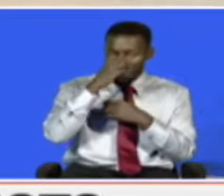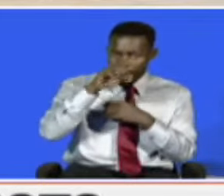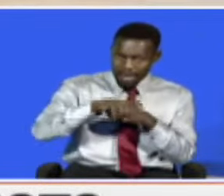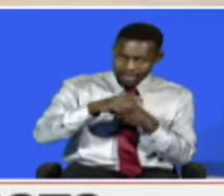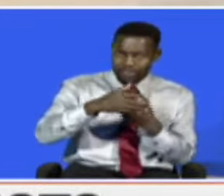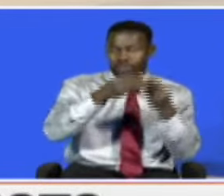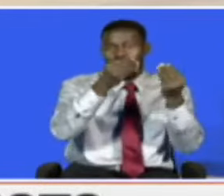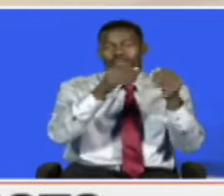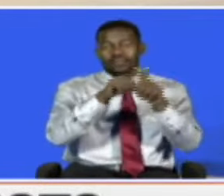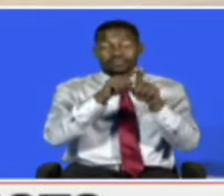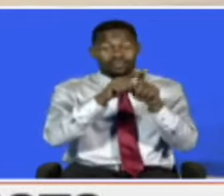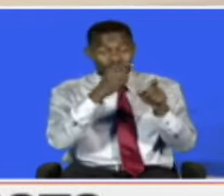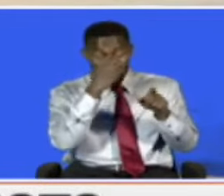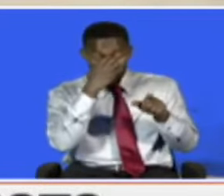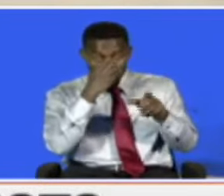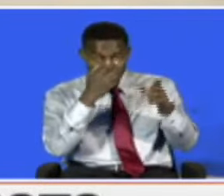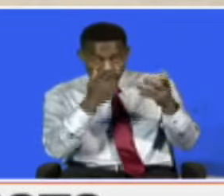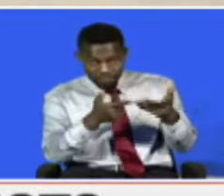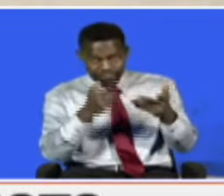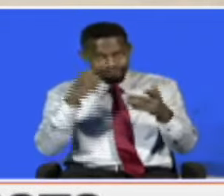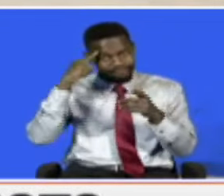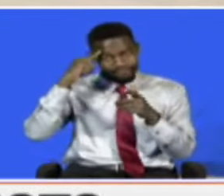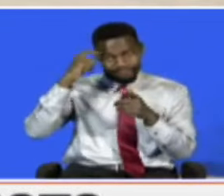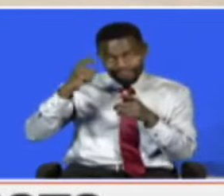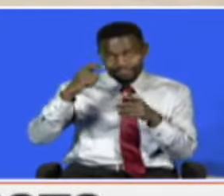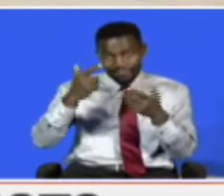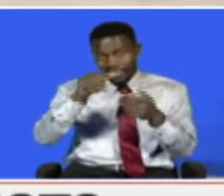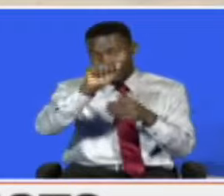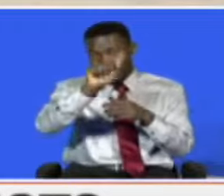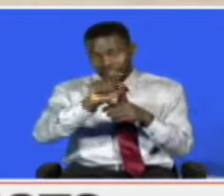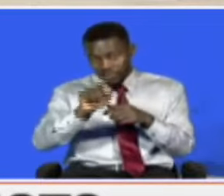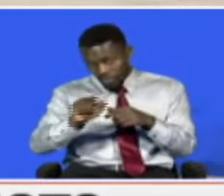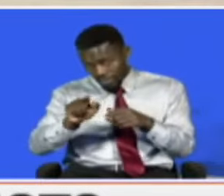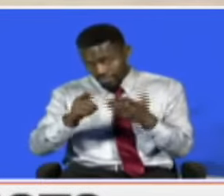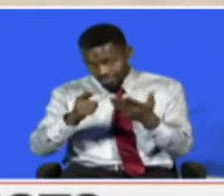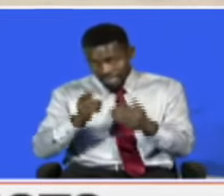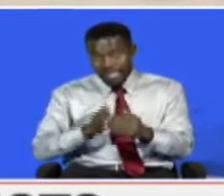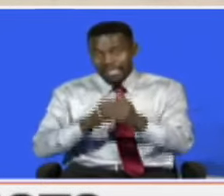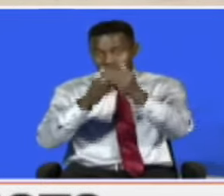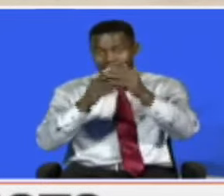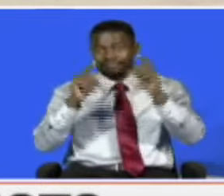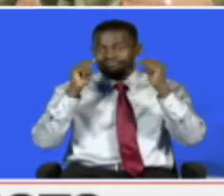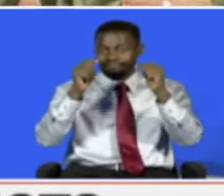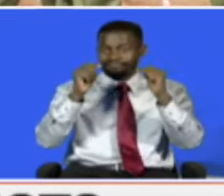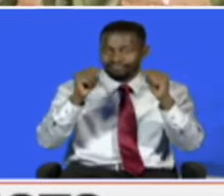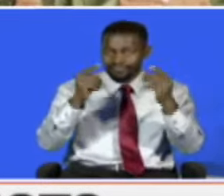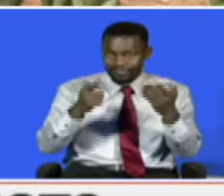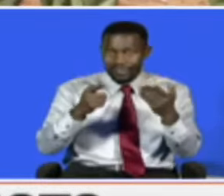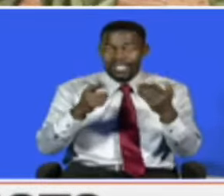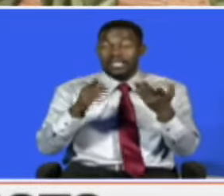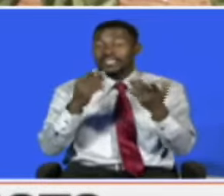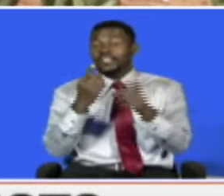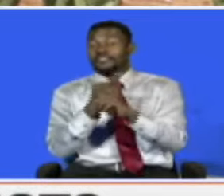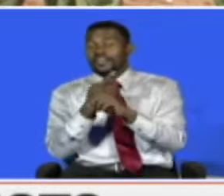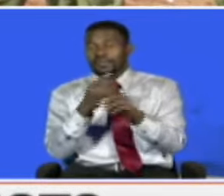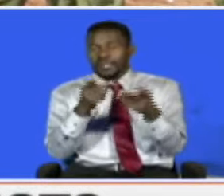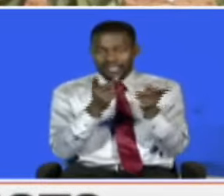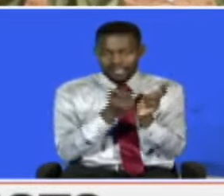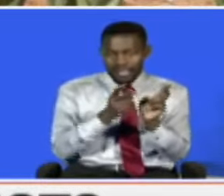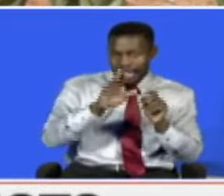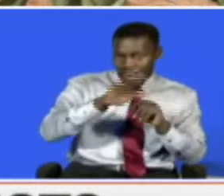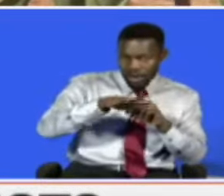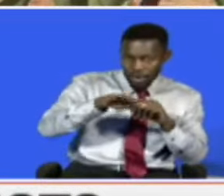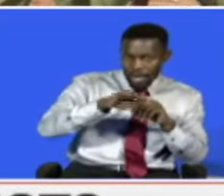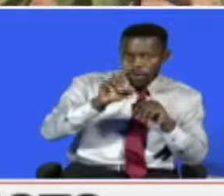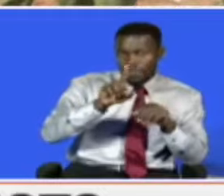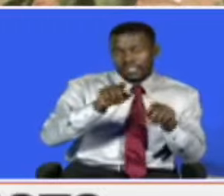baadhi ya matakwa ya Wakenya wakiongozwa na vijana wa Gen Z. Wakenya jijini Nairobi na maeneo mengine walipojitokeza kushiriki